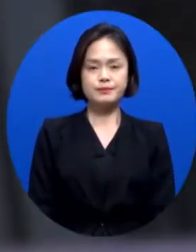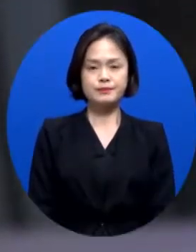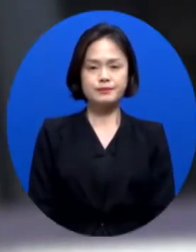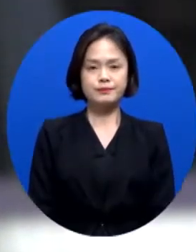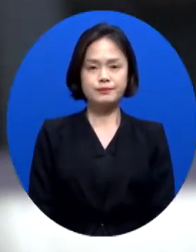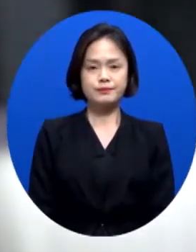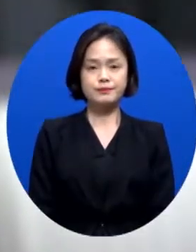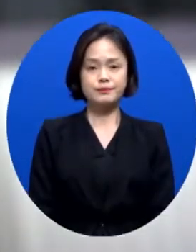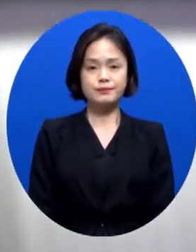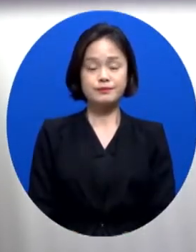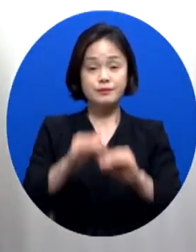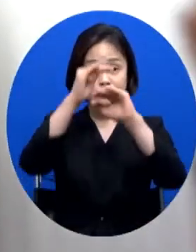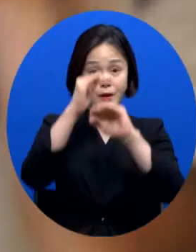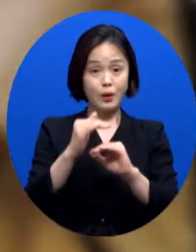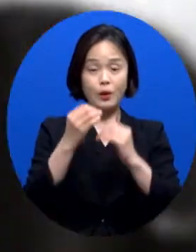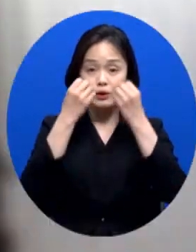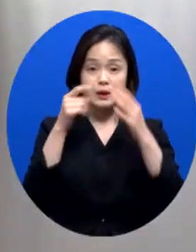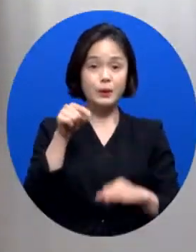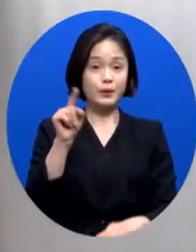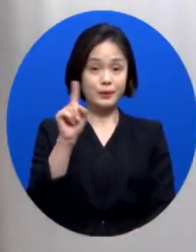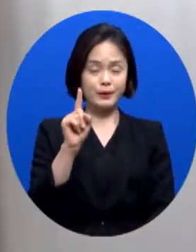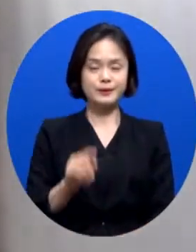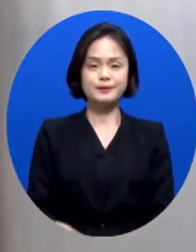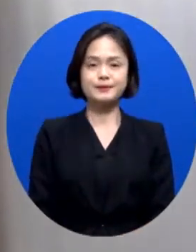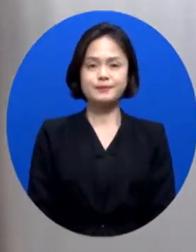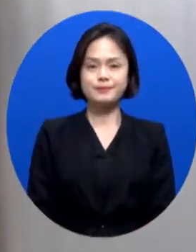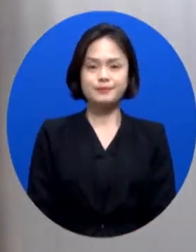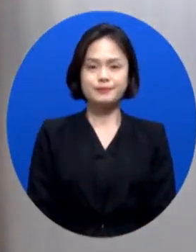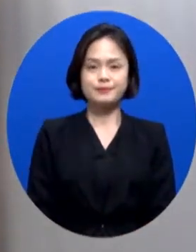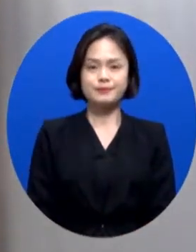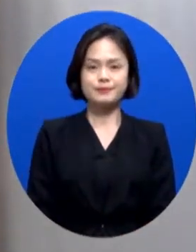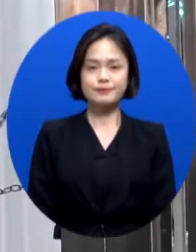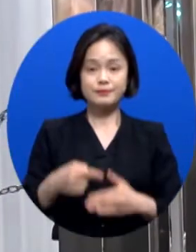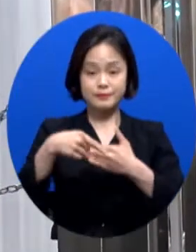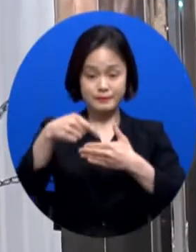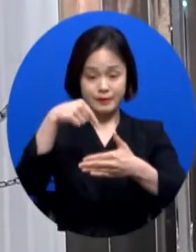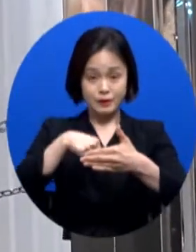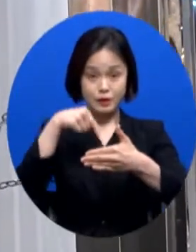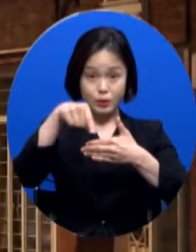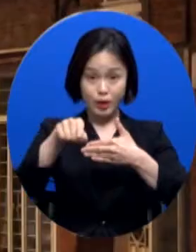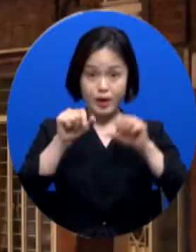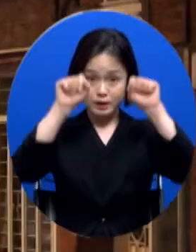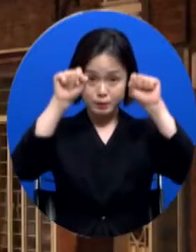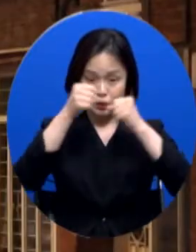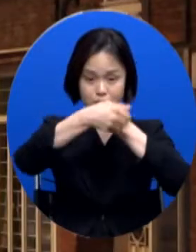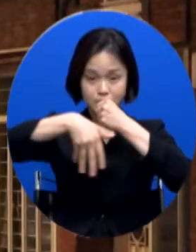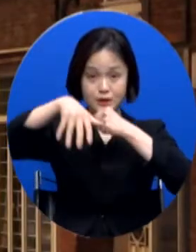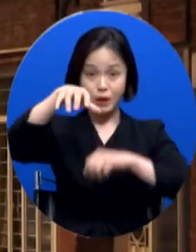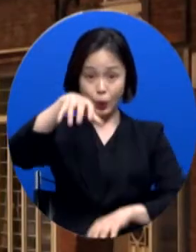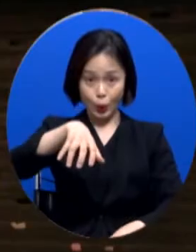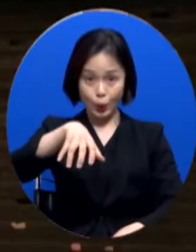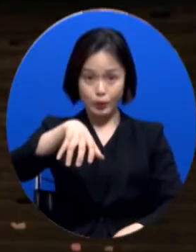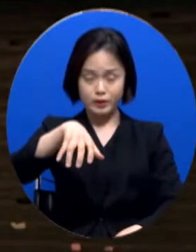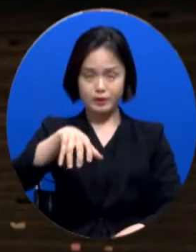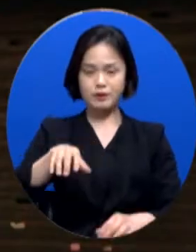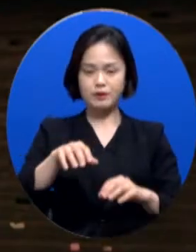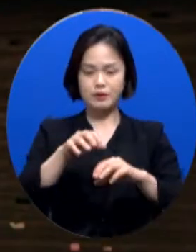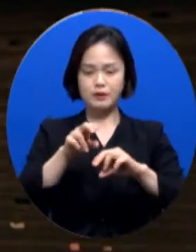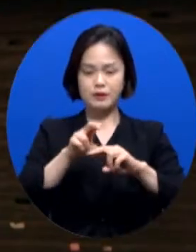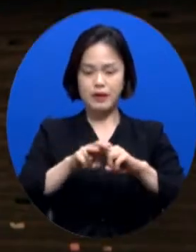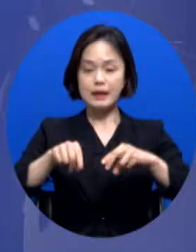바뀌는 부분들도 있는데요. 짚어드리겠습니다. 먼저 실외 스포츠 경기장의 입장객 규모가 30에서 50%